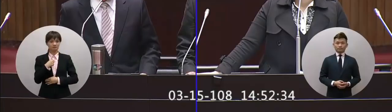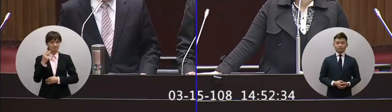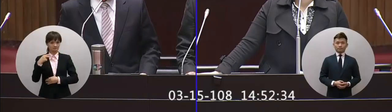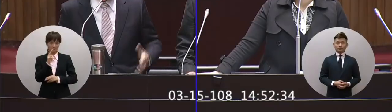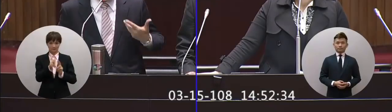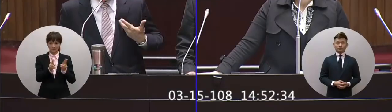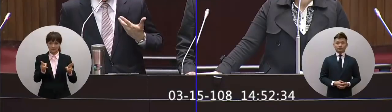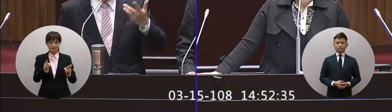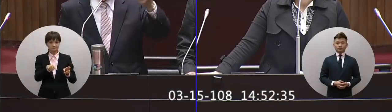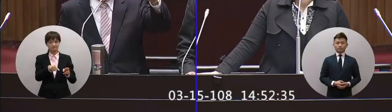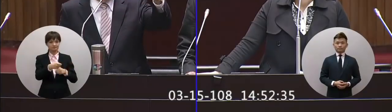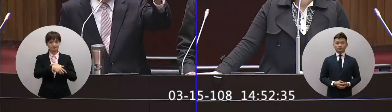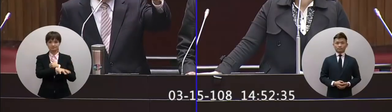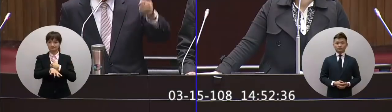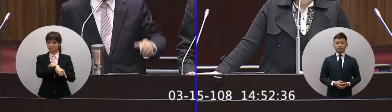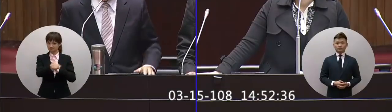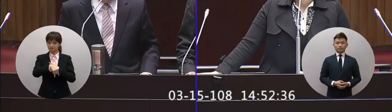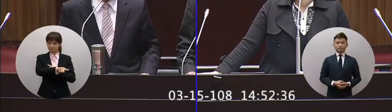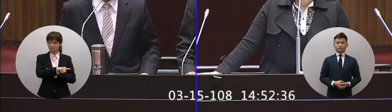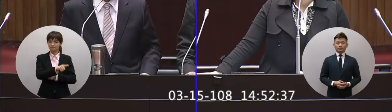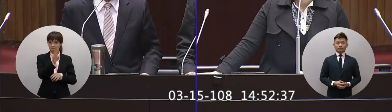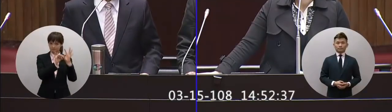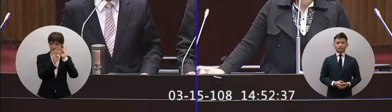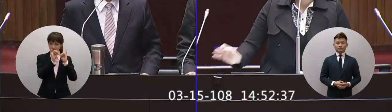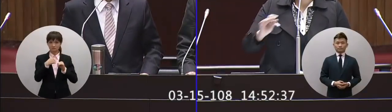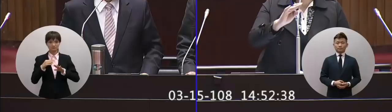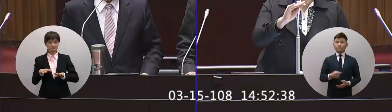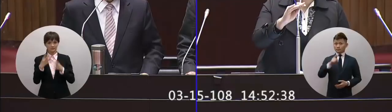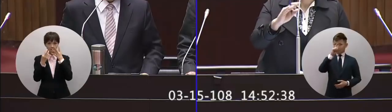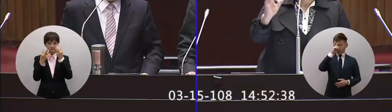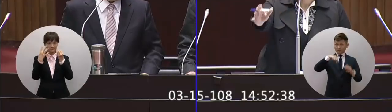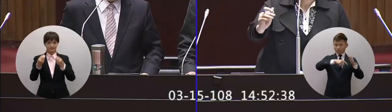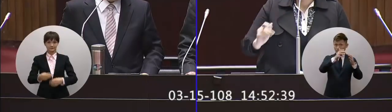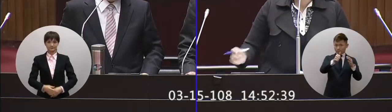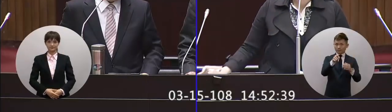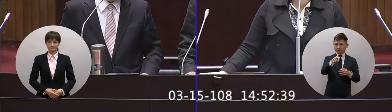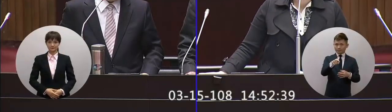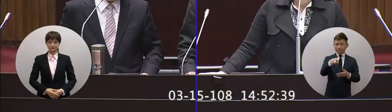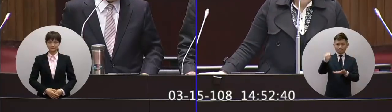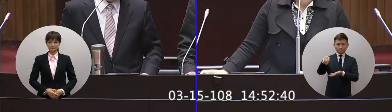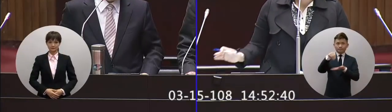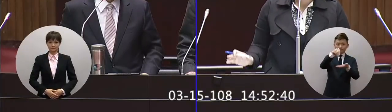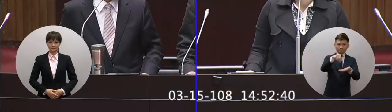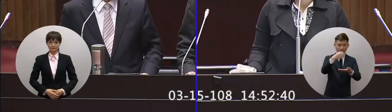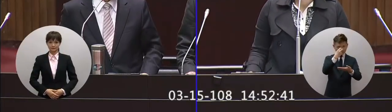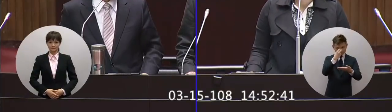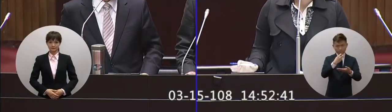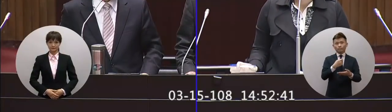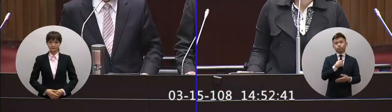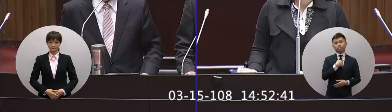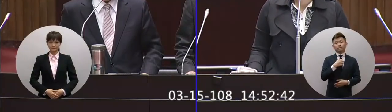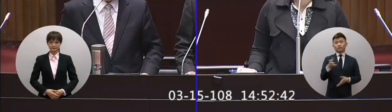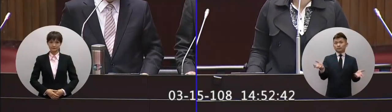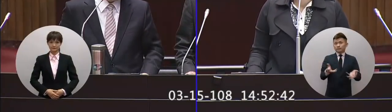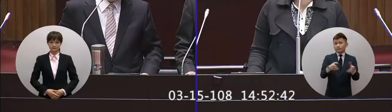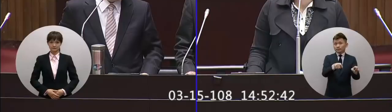会来了解。我现在没有了解这个内容。 也希望院长您带回去检讨，因为这个开发